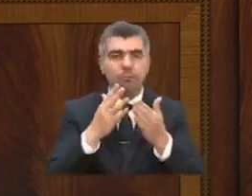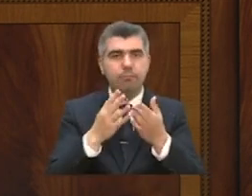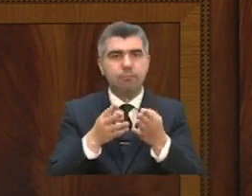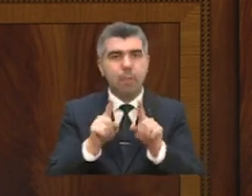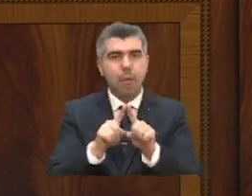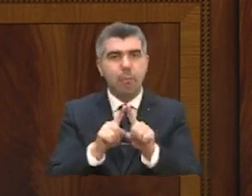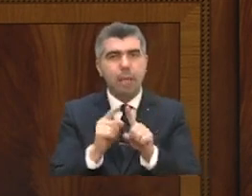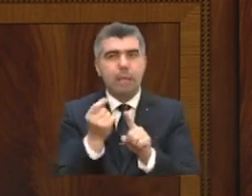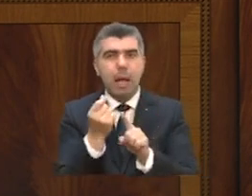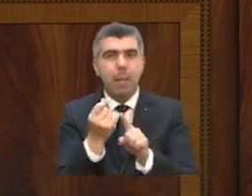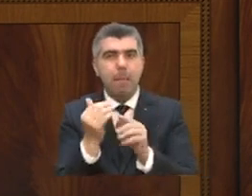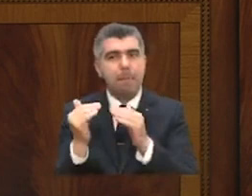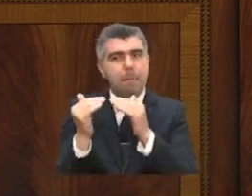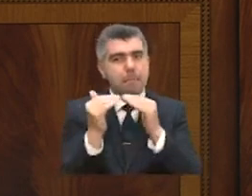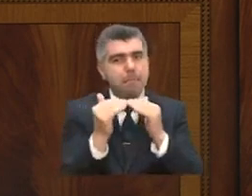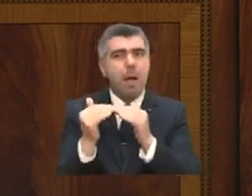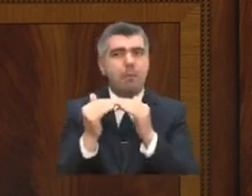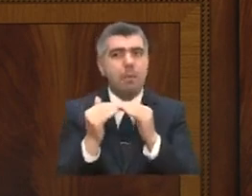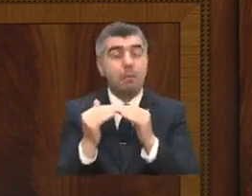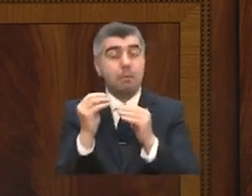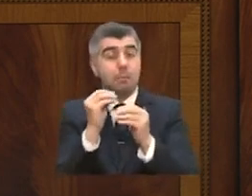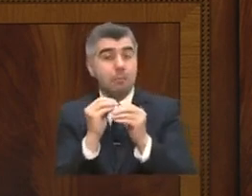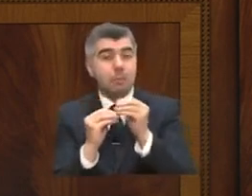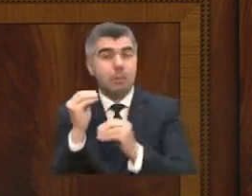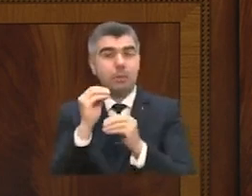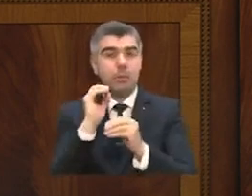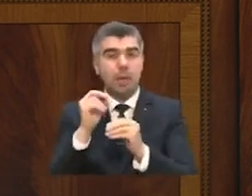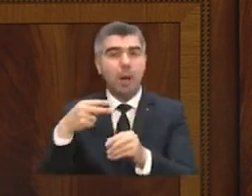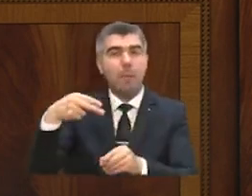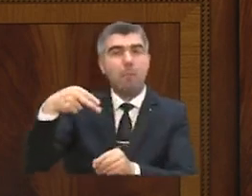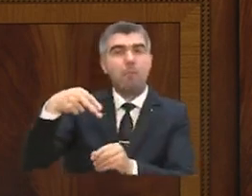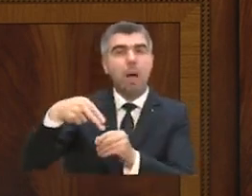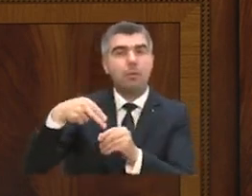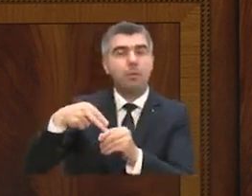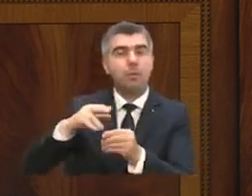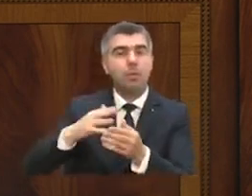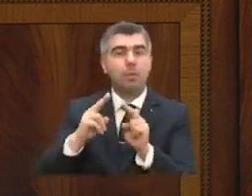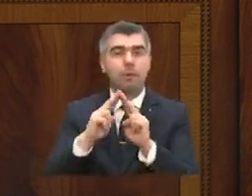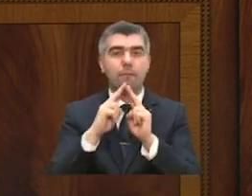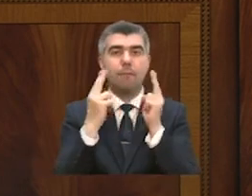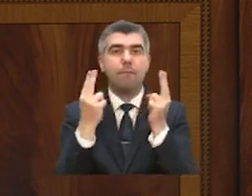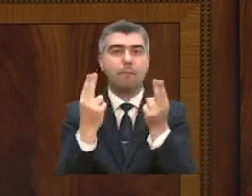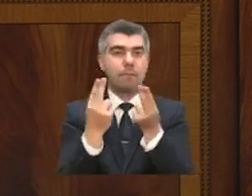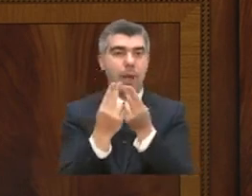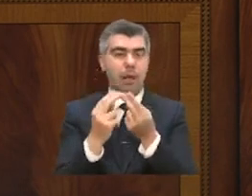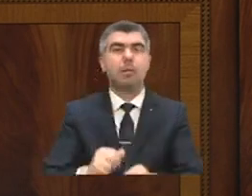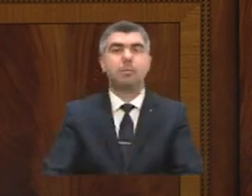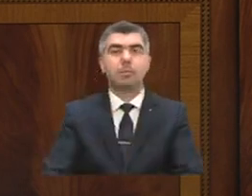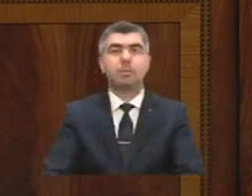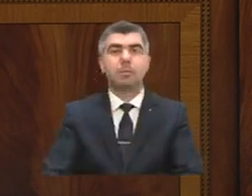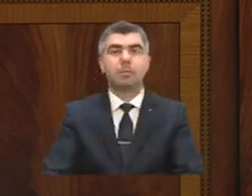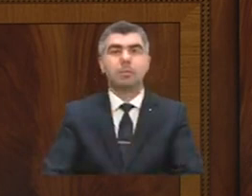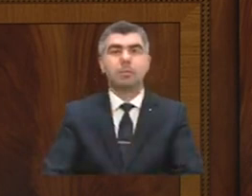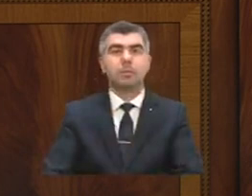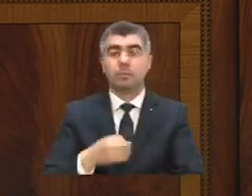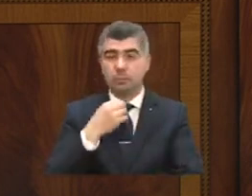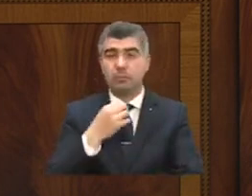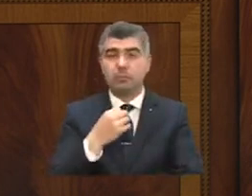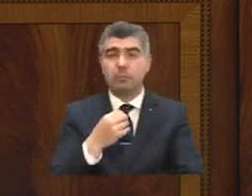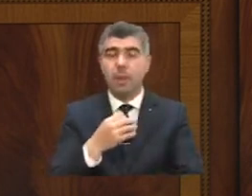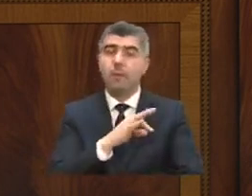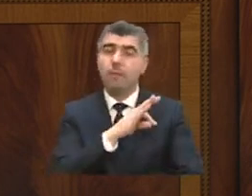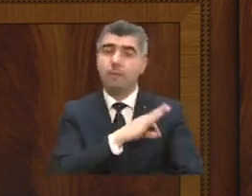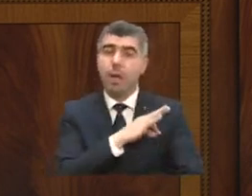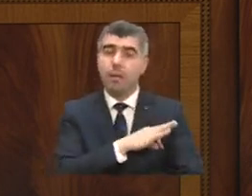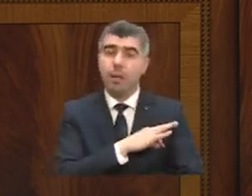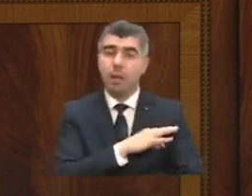النقل في مواجهة الارتفاع الغير مسبوق لأسعار المحروقات عالميا، حيث ستستفيد من هذا